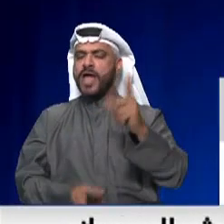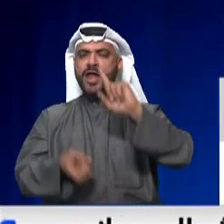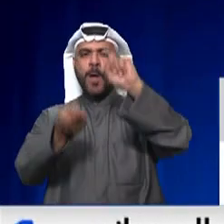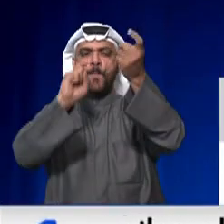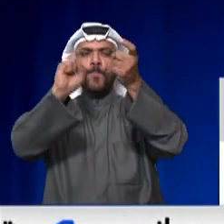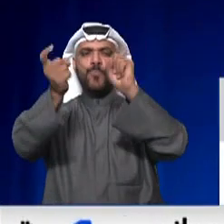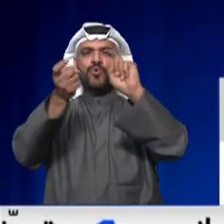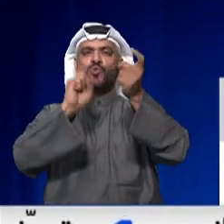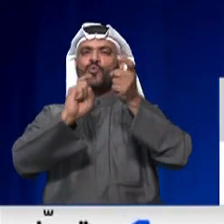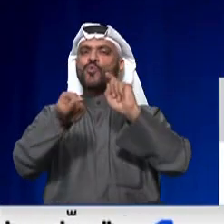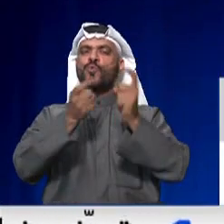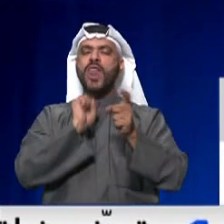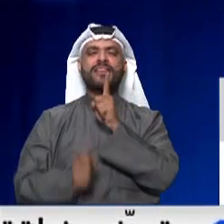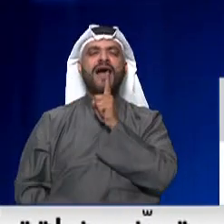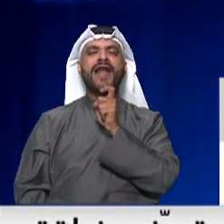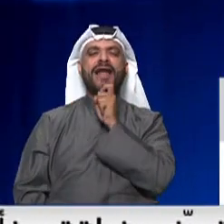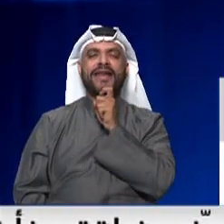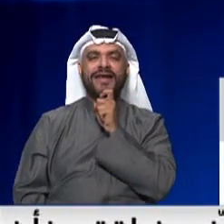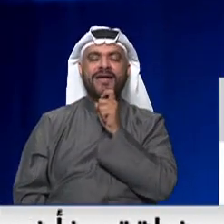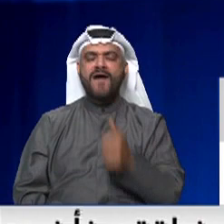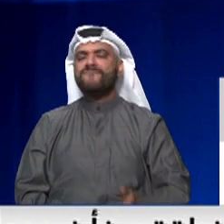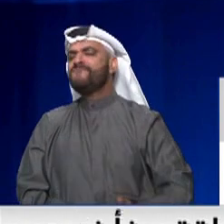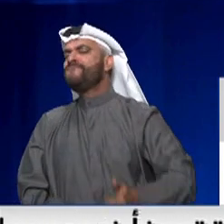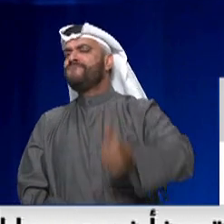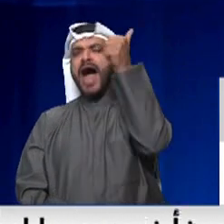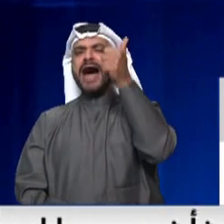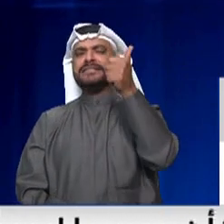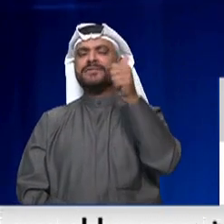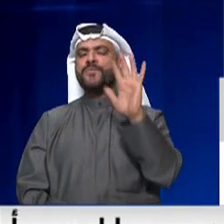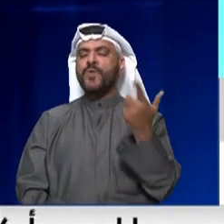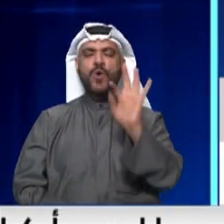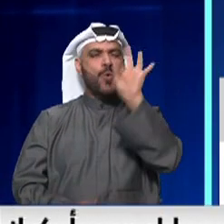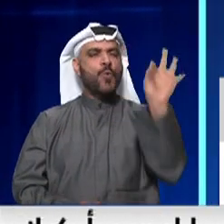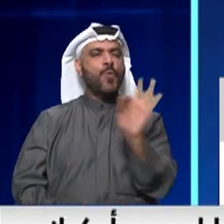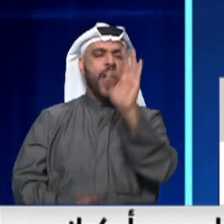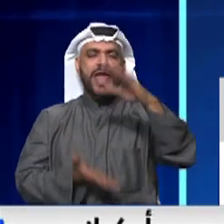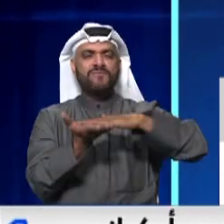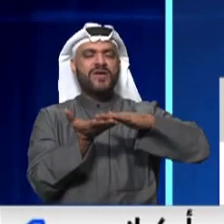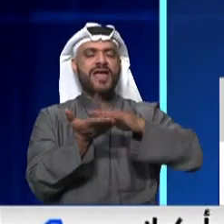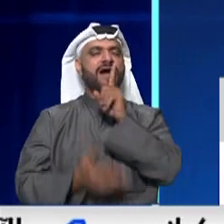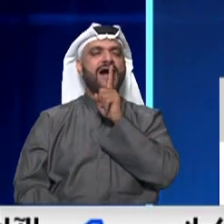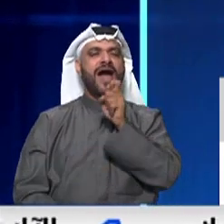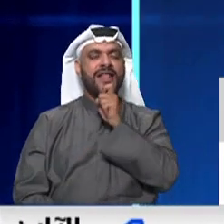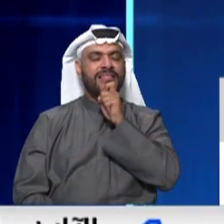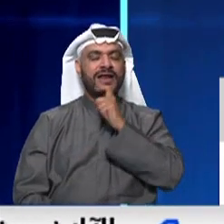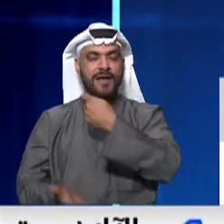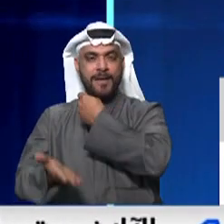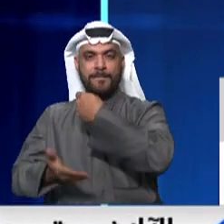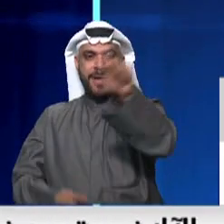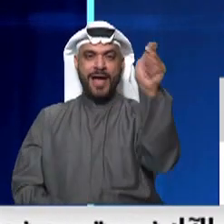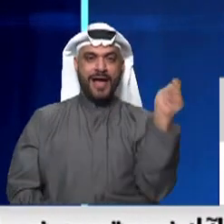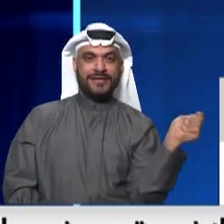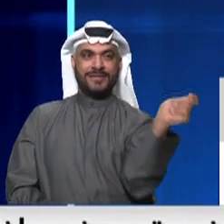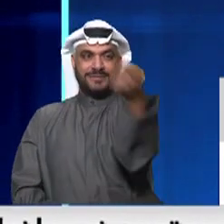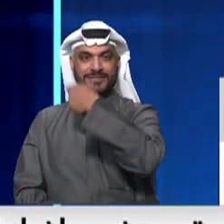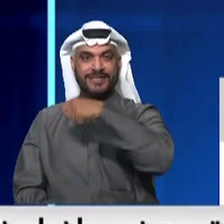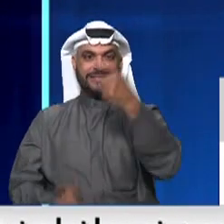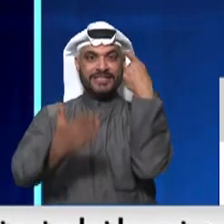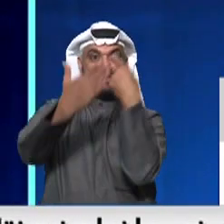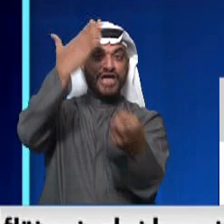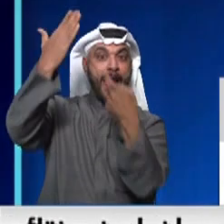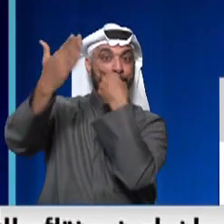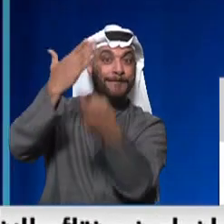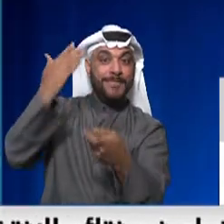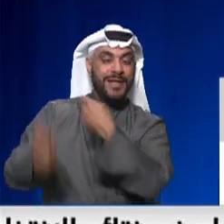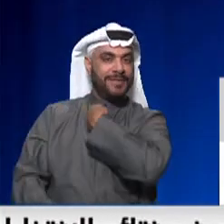بثلاثه اشواط دون رد في البطوله التي احتضنتها العاصمه القطريه الدوحه وقال التميمي ان هذا الانجاز جاء بعد